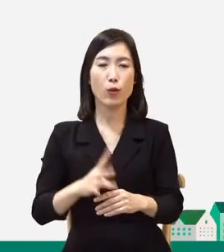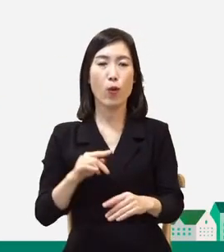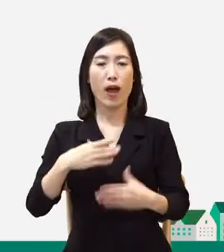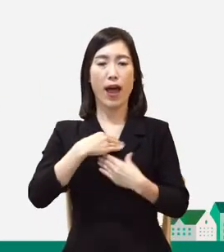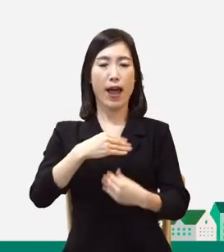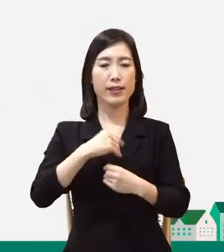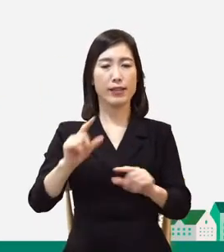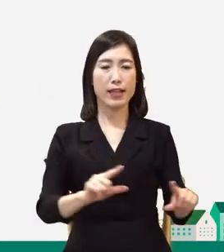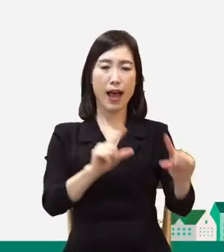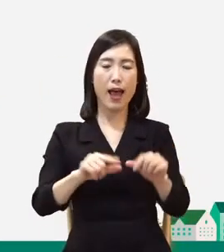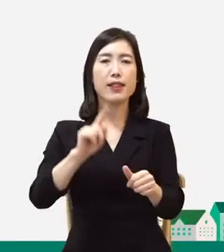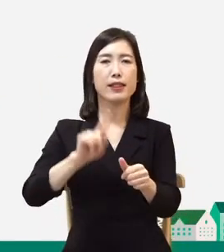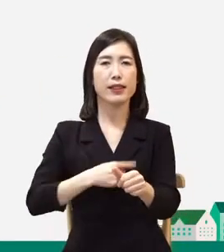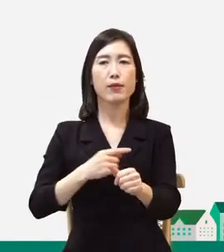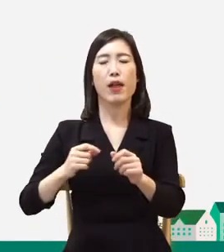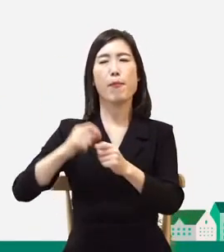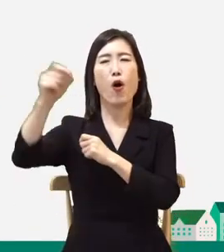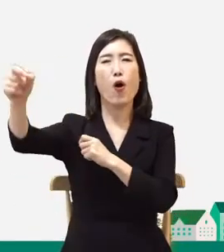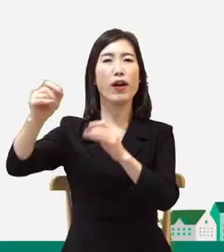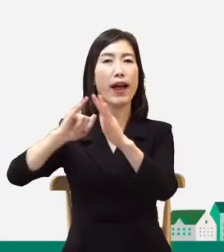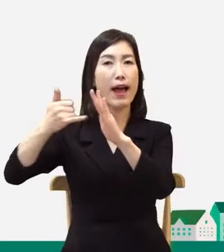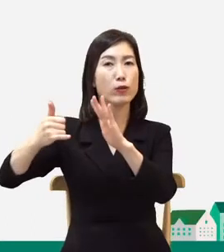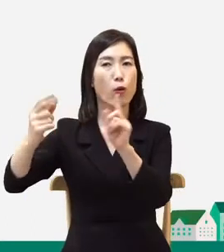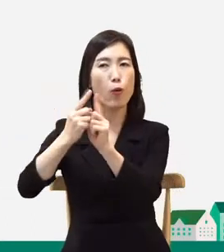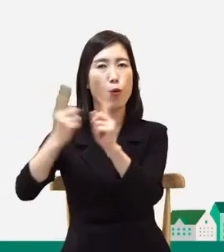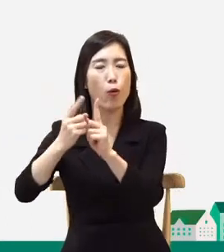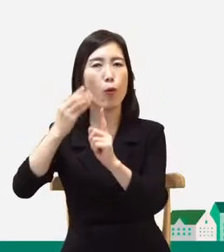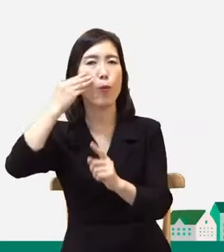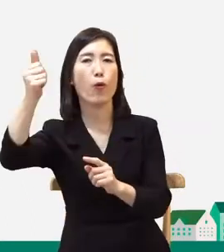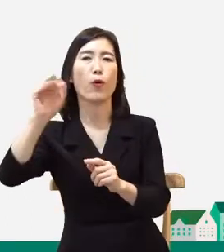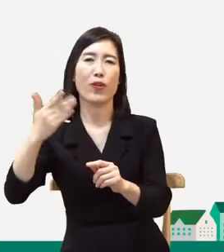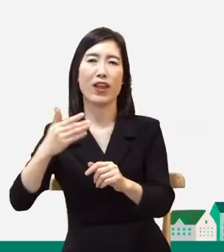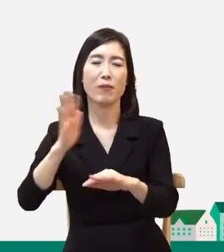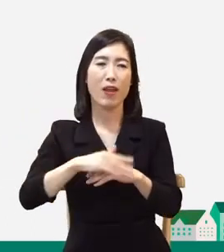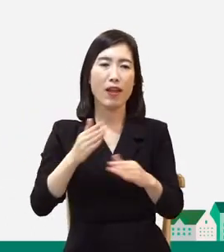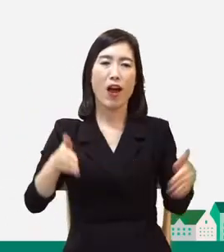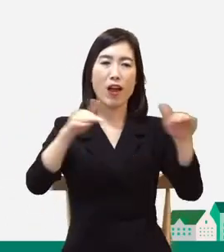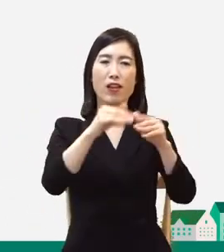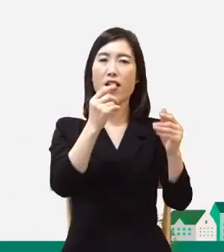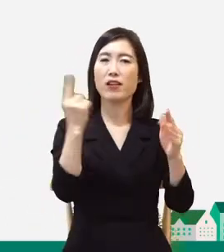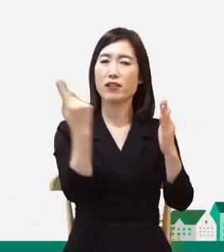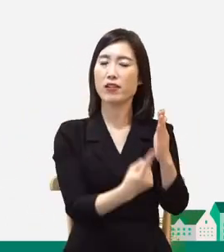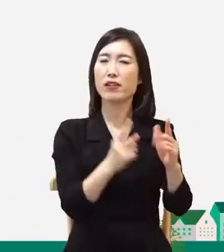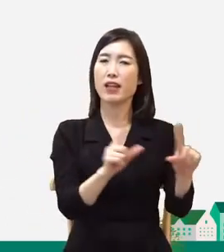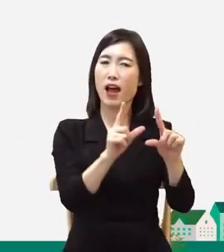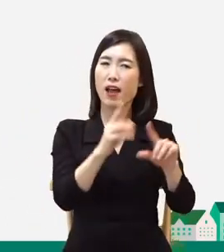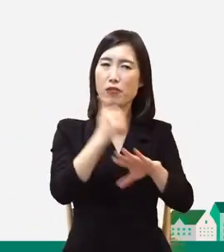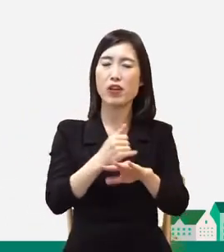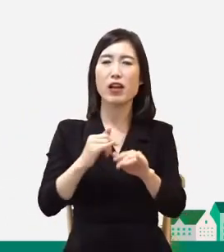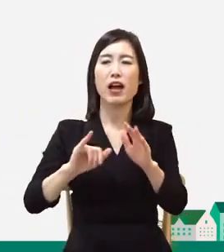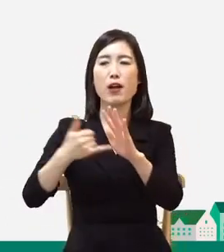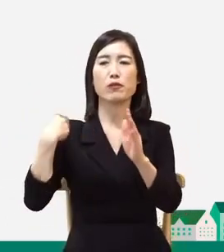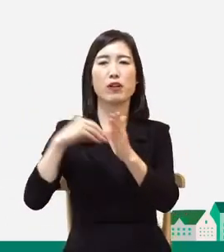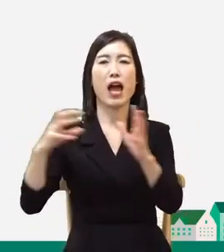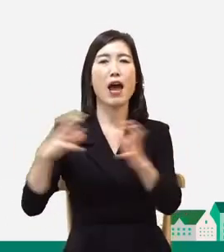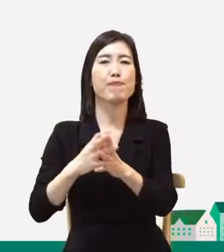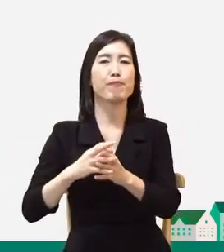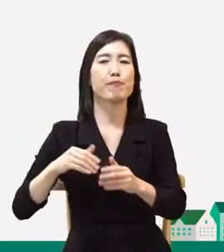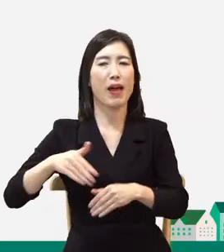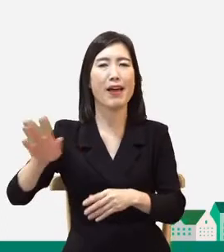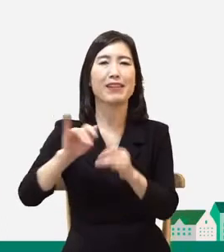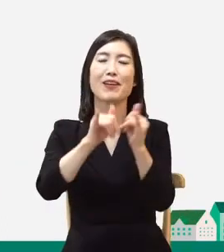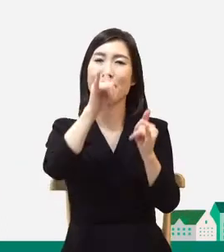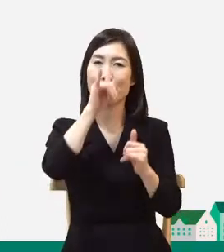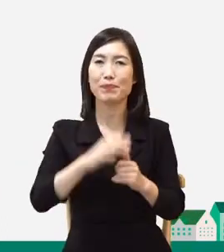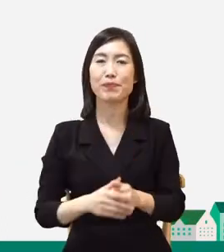가족관계가 회복되었습니다. 원가족과의 관계 개선이 도움이 되었습니다. 네 번째, 입주민 간 정서적 지지관계